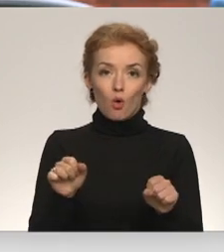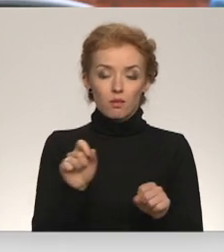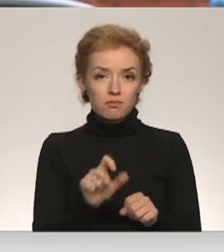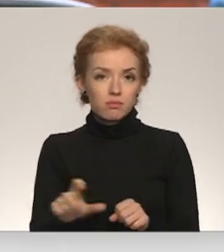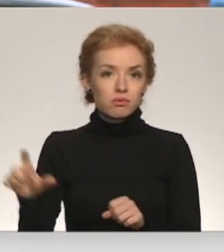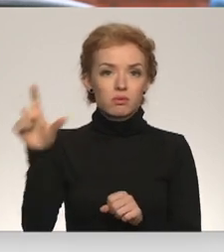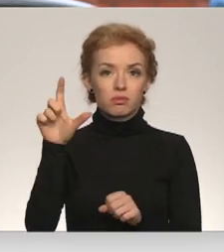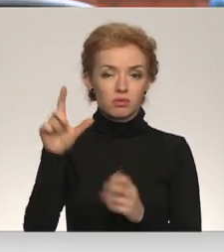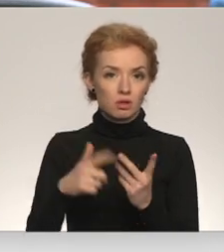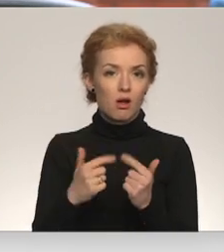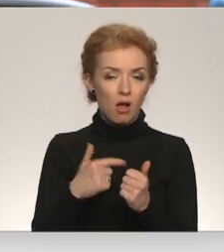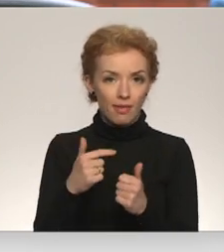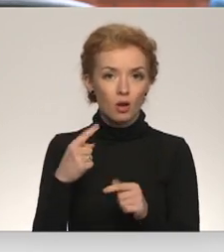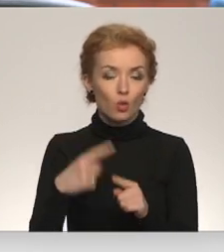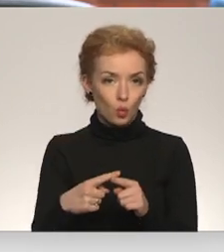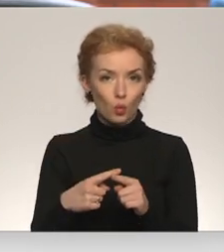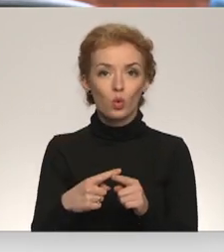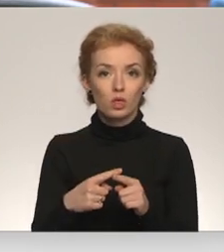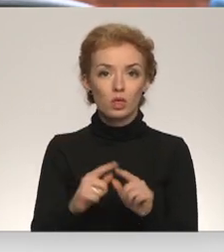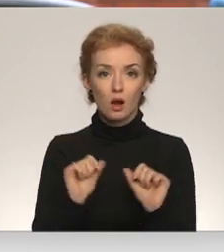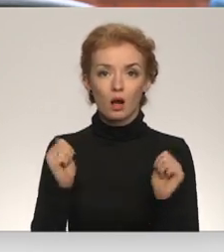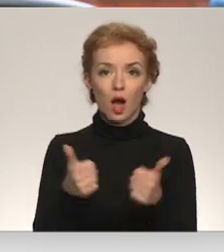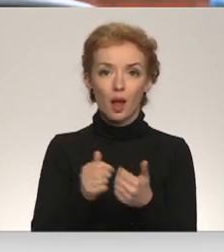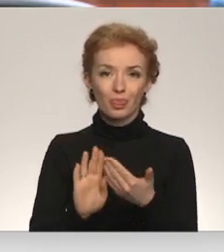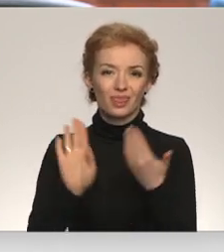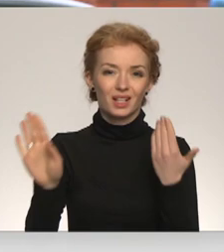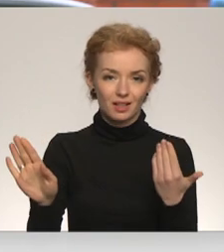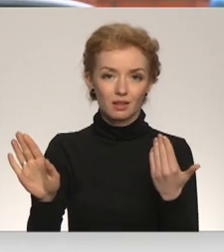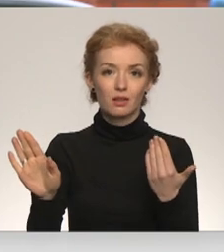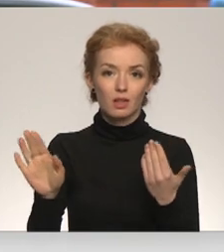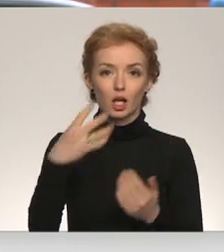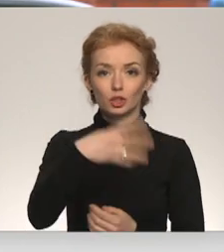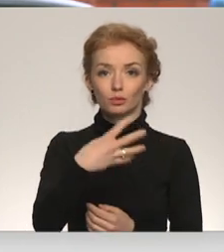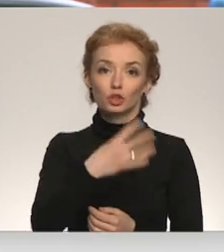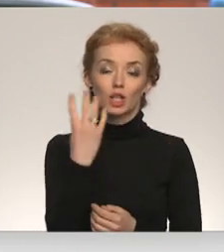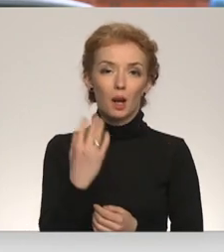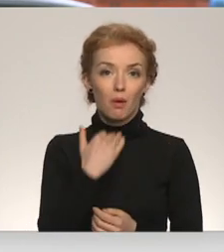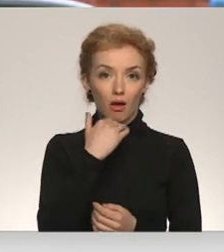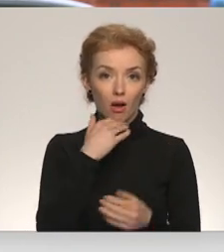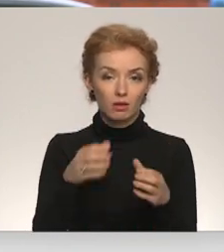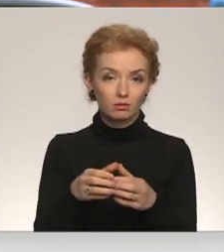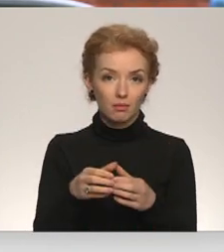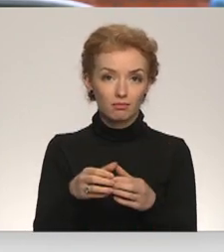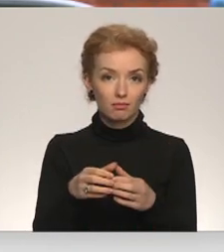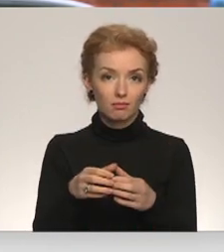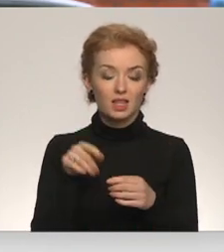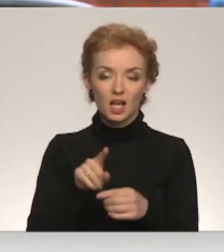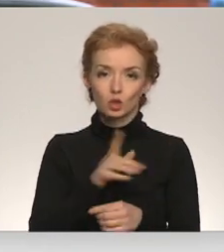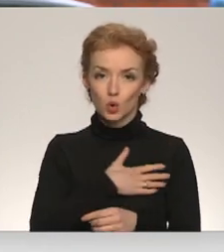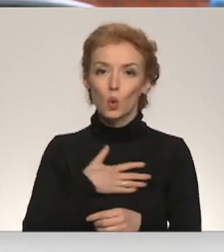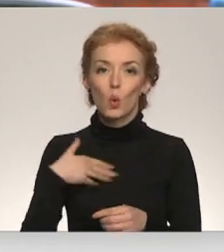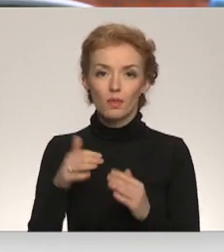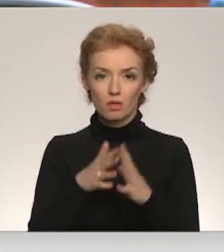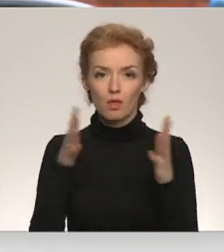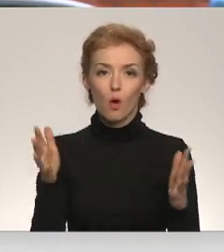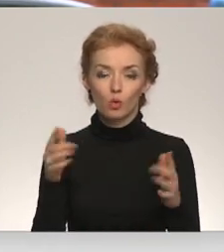uz augšu rādītājs un karantīna ir noteikta 44 klasēm. Tas ir patiesībā diezgan daudz